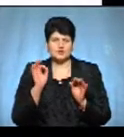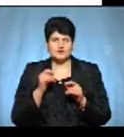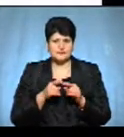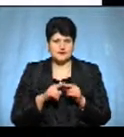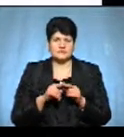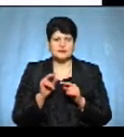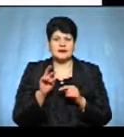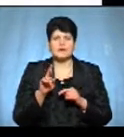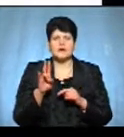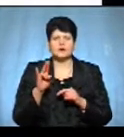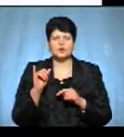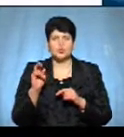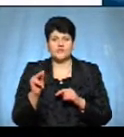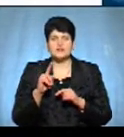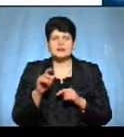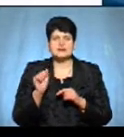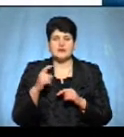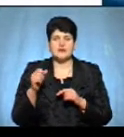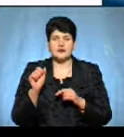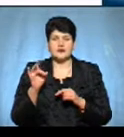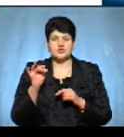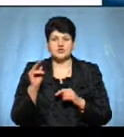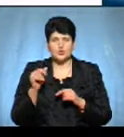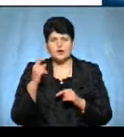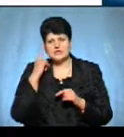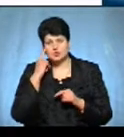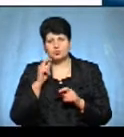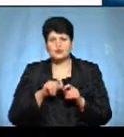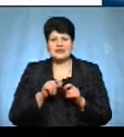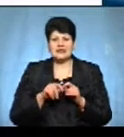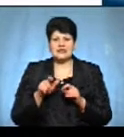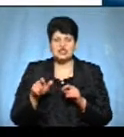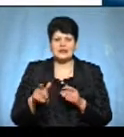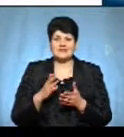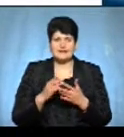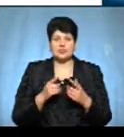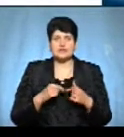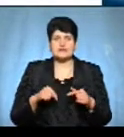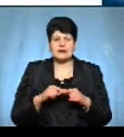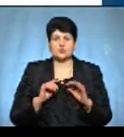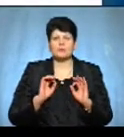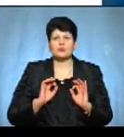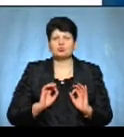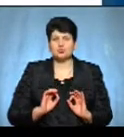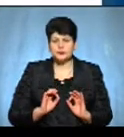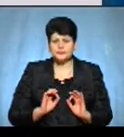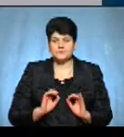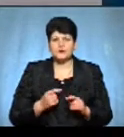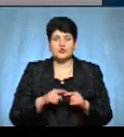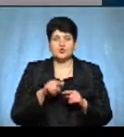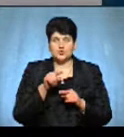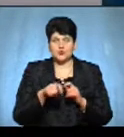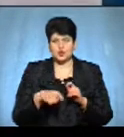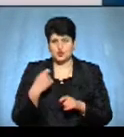цій цитаті, це Янукович, Захарченко, які, на думку слідчих, є організатором і прокурорів